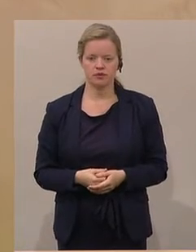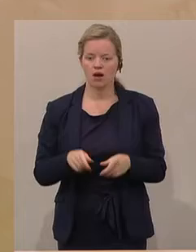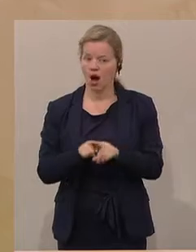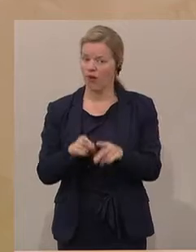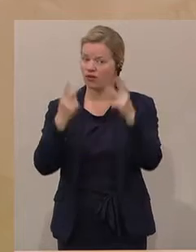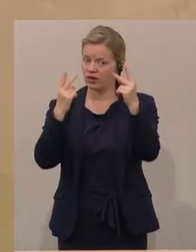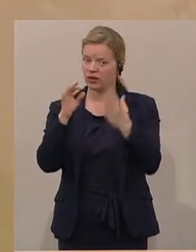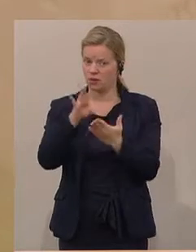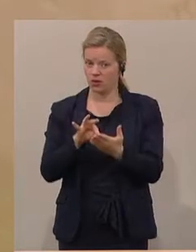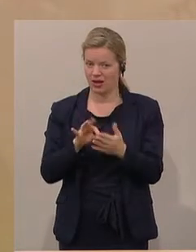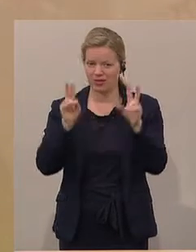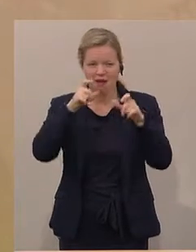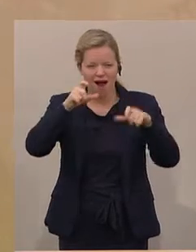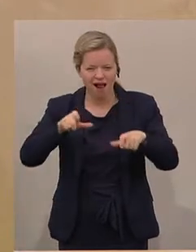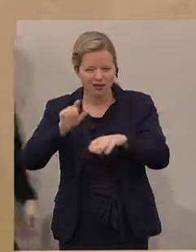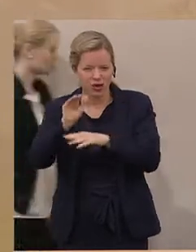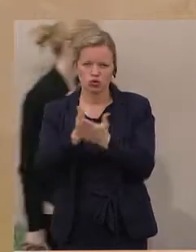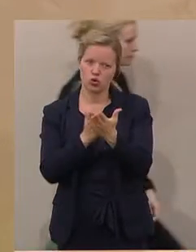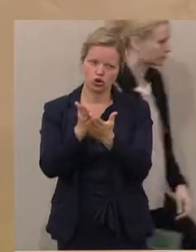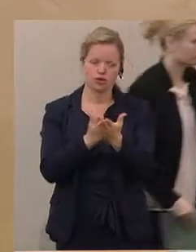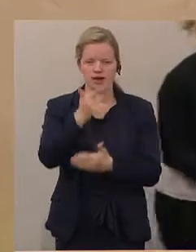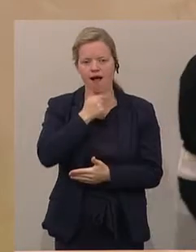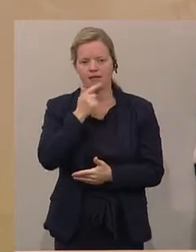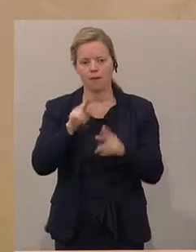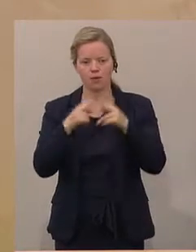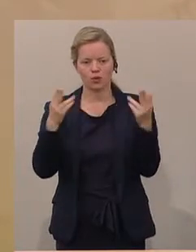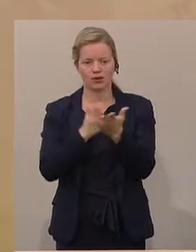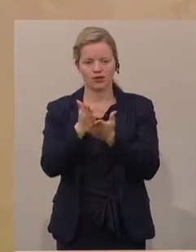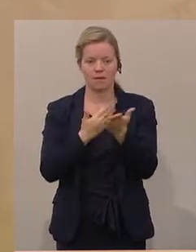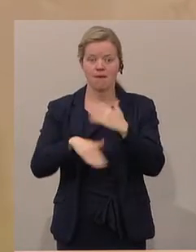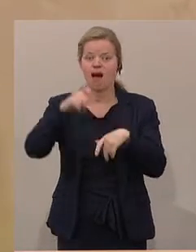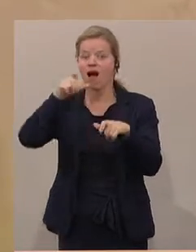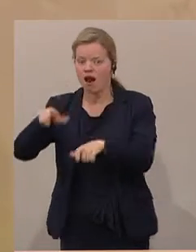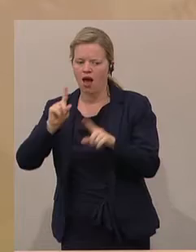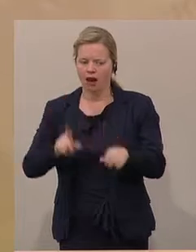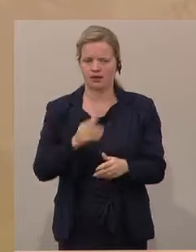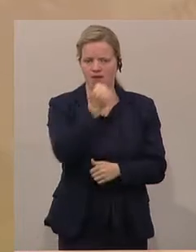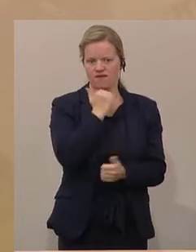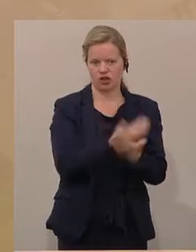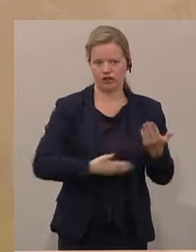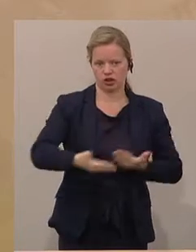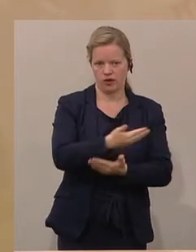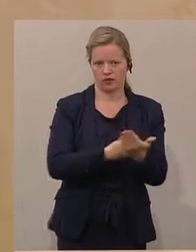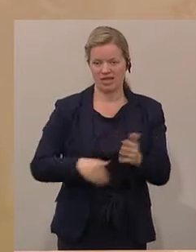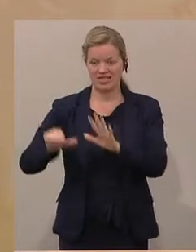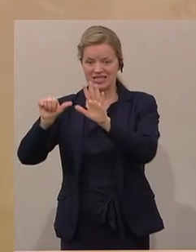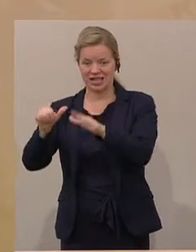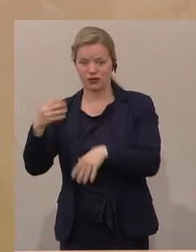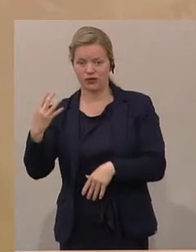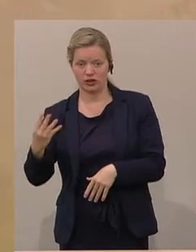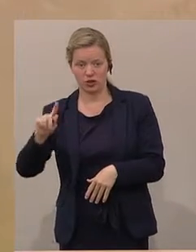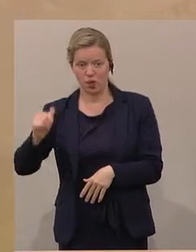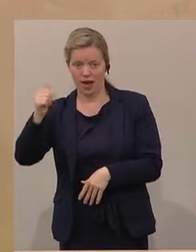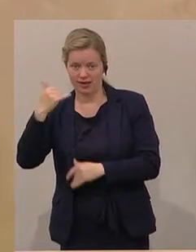Punkt, die Überalterung, das Durchschnittsalter im Bundesdienst ist wesentlich höher als in der Privatwirtschaft. Im Bundesdienst sind 46,1